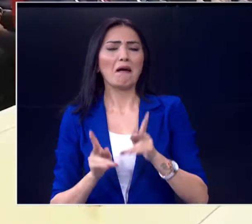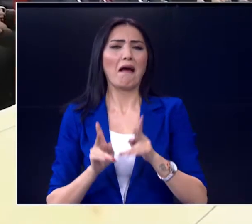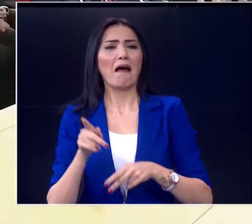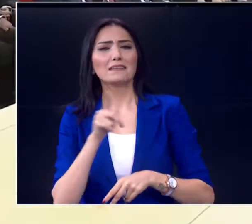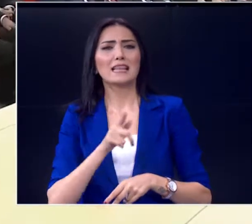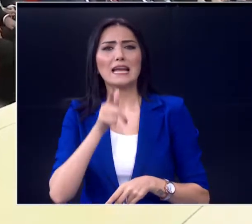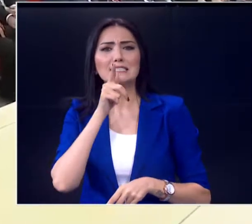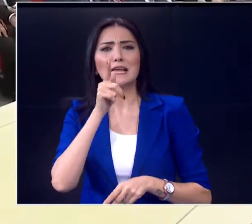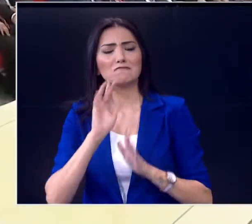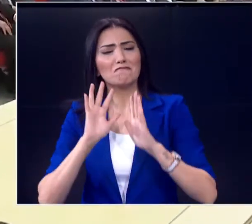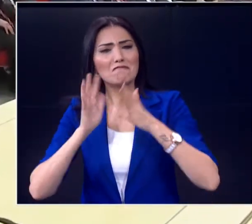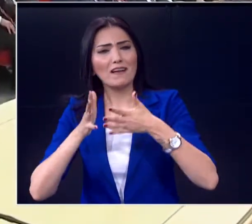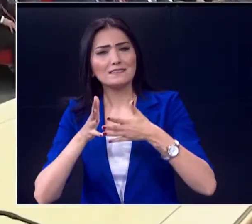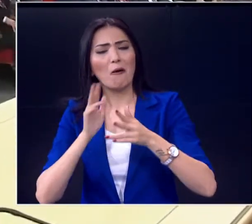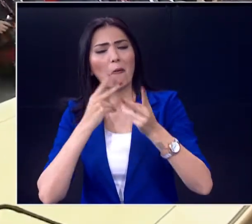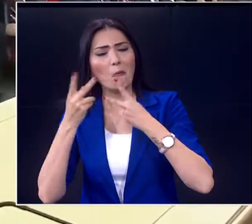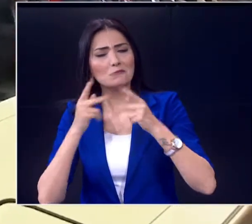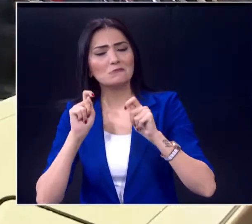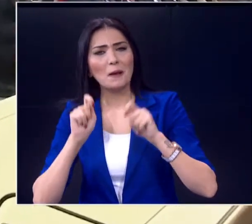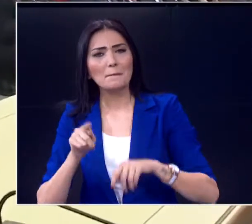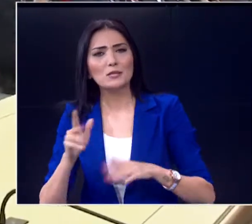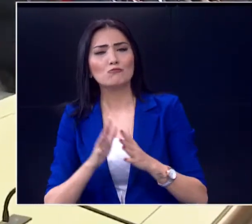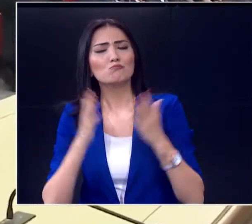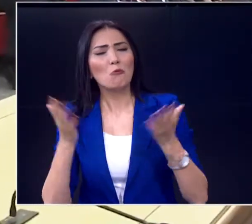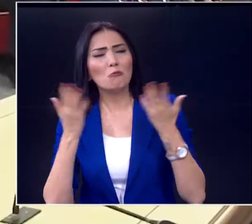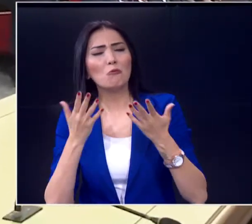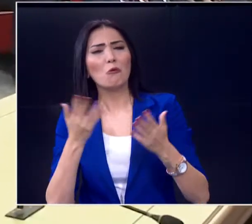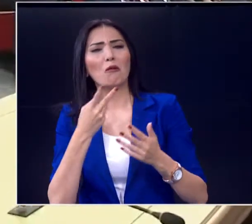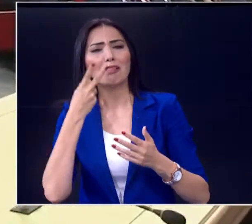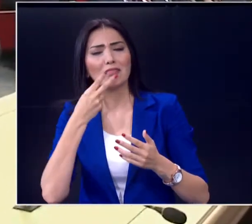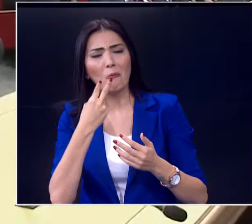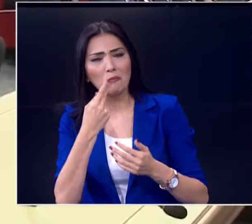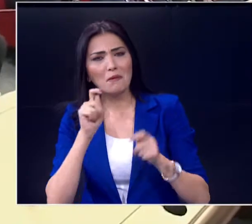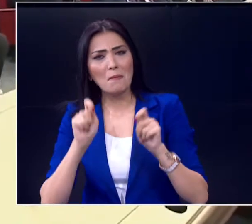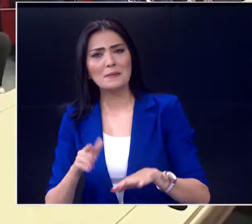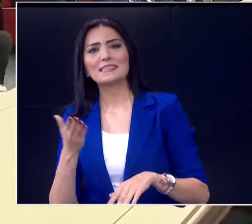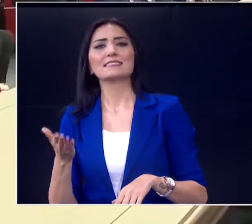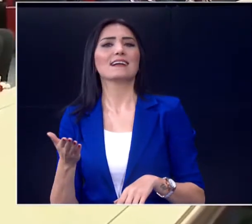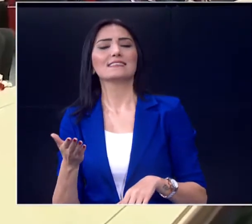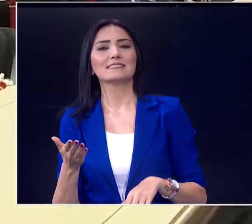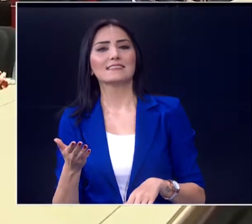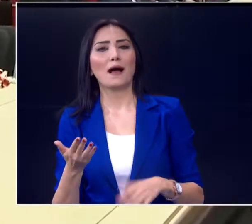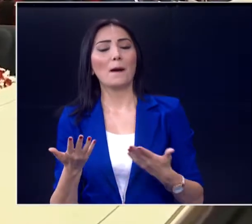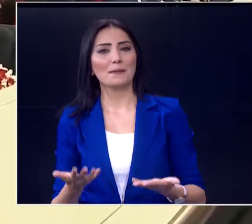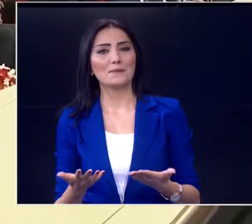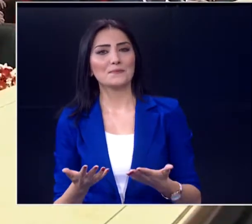Bazılarının sesi gür çıkabilir. Büyük büyük laflar edebilirler.